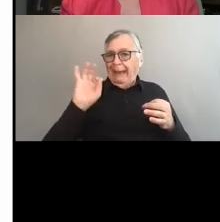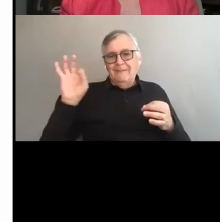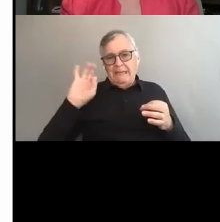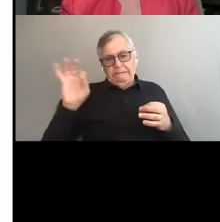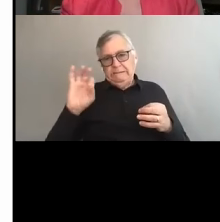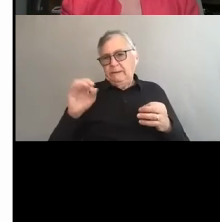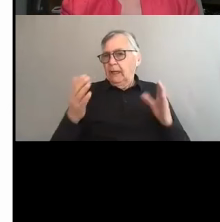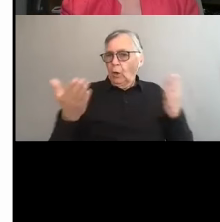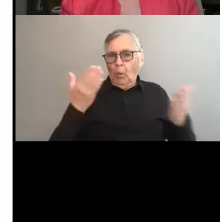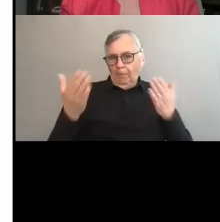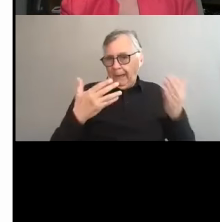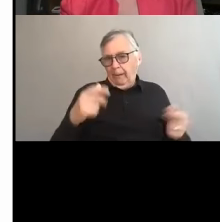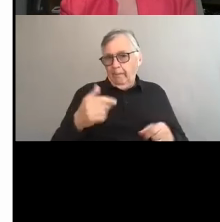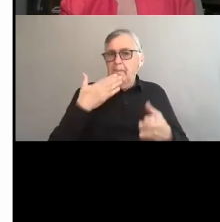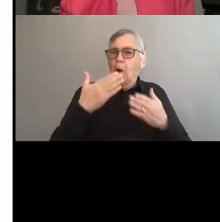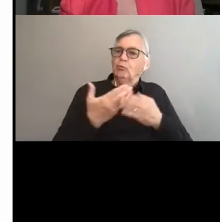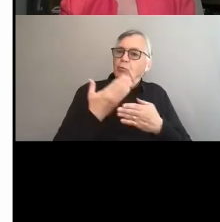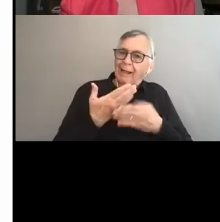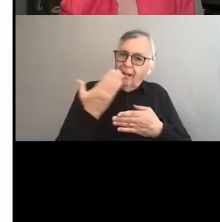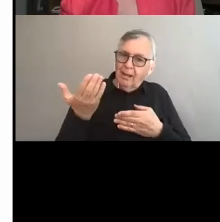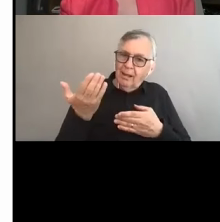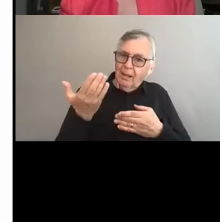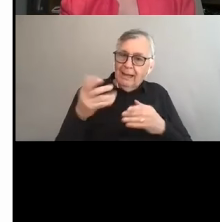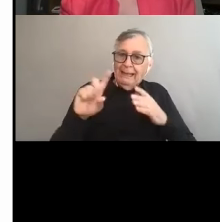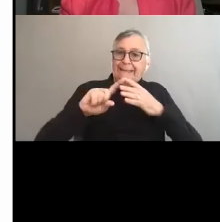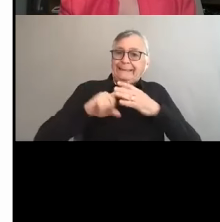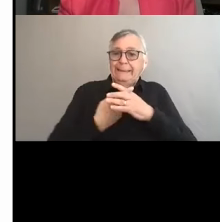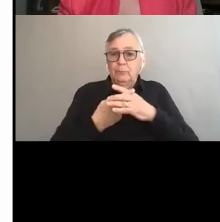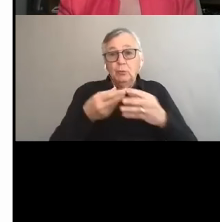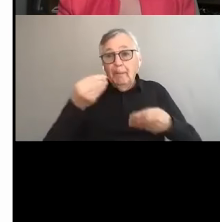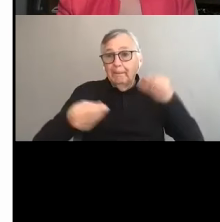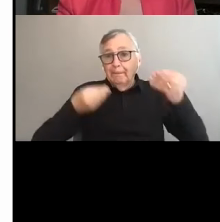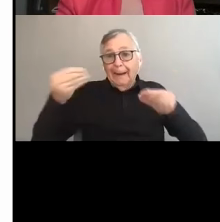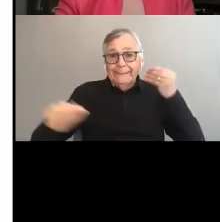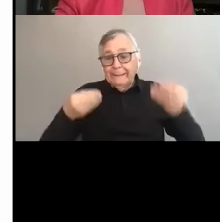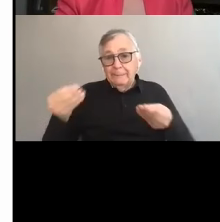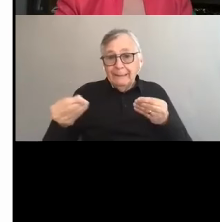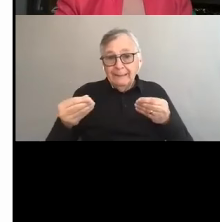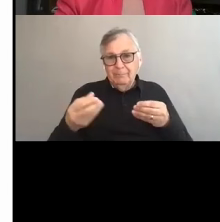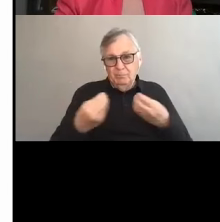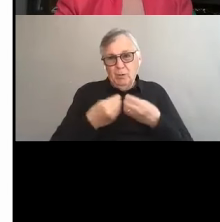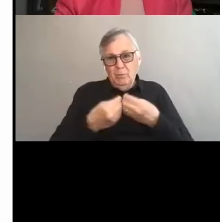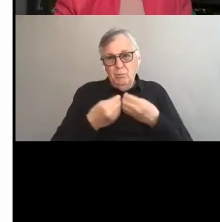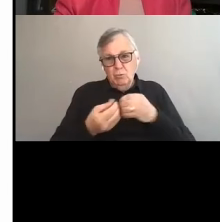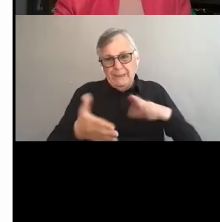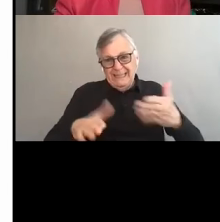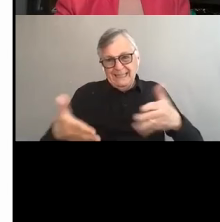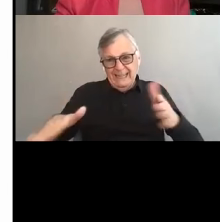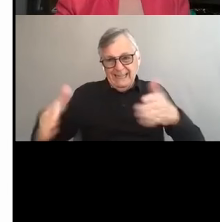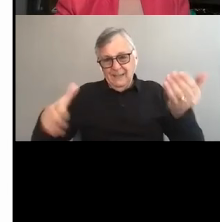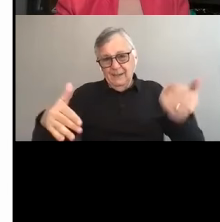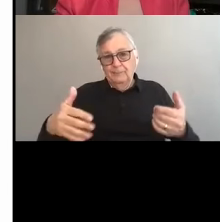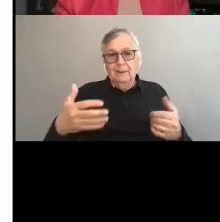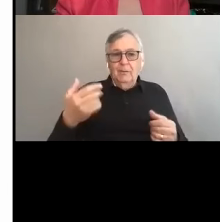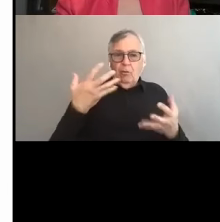comparable. Puis donc, ça, c'était la bonne nouvelle parce qu'en début de pandémie, ce qu'on avait beaucoup peur avec le nombre de décès chez les personnes âgées, c'est qu'on voulait